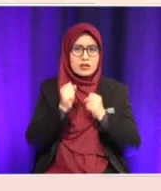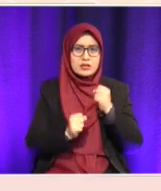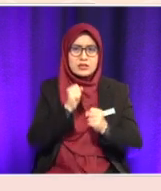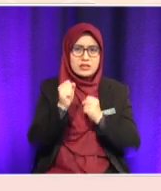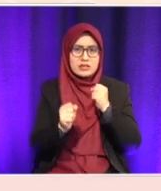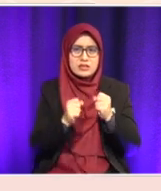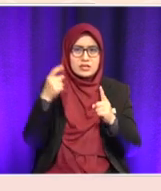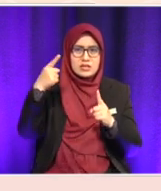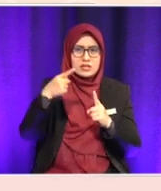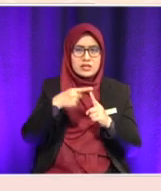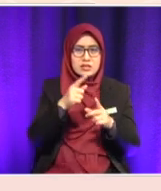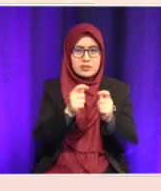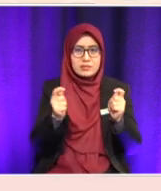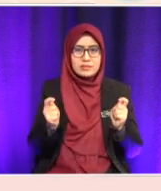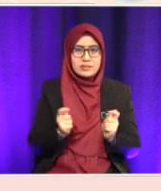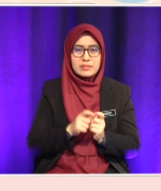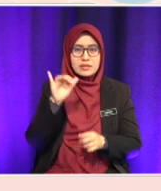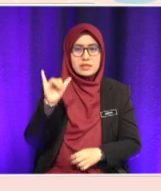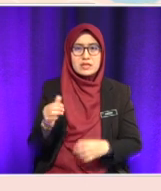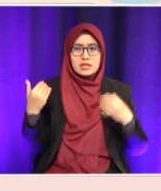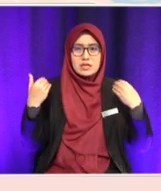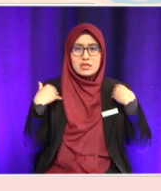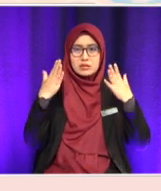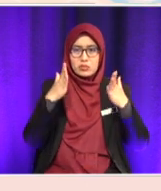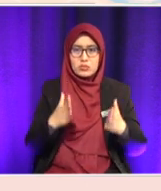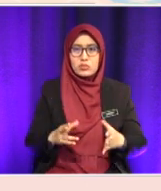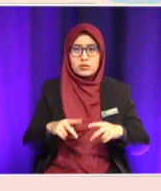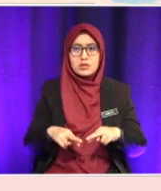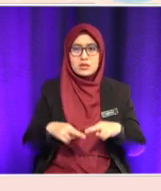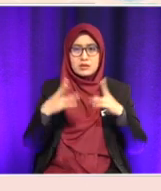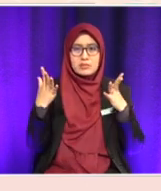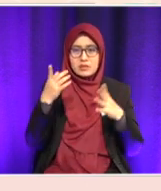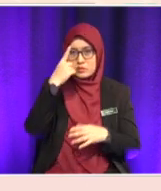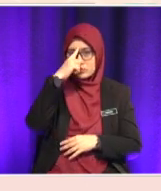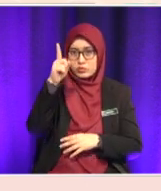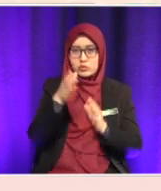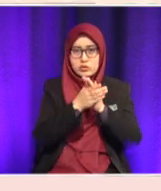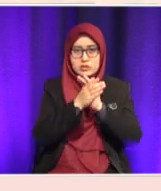yang ada orang ramai demi keselamatan saya